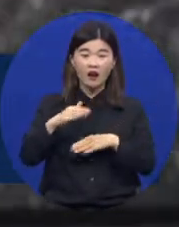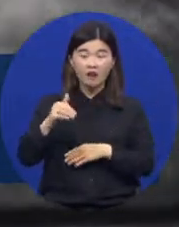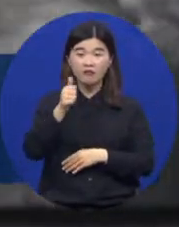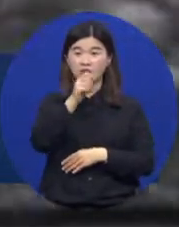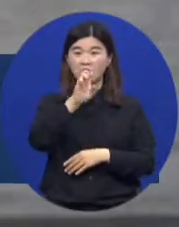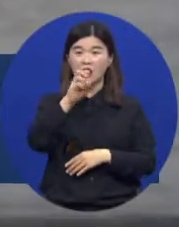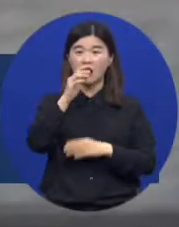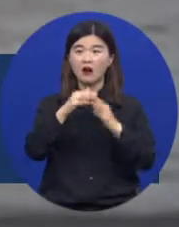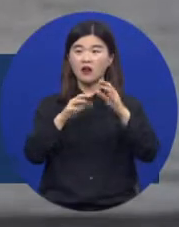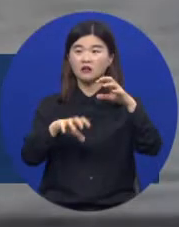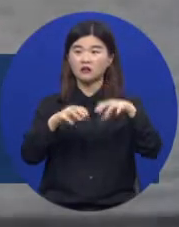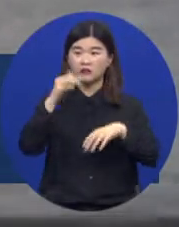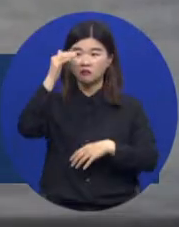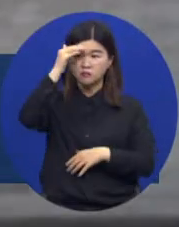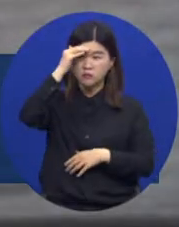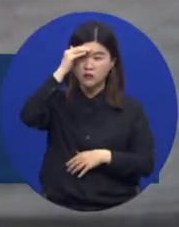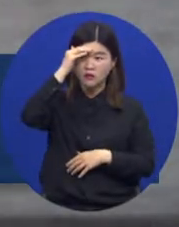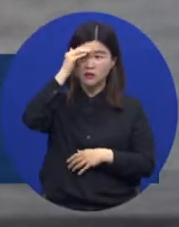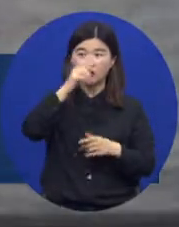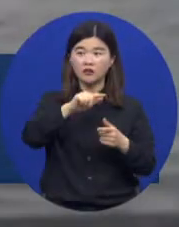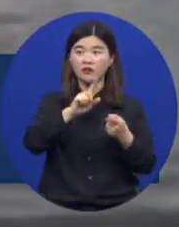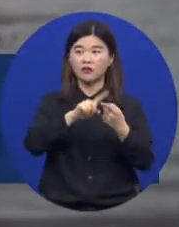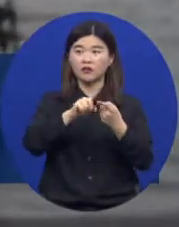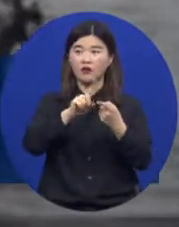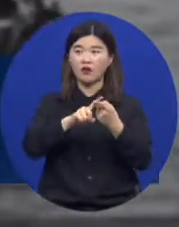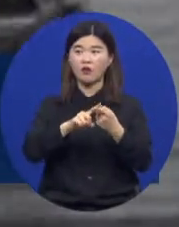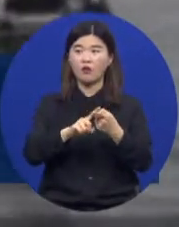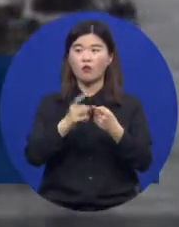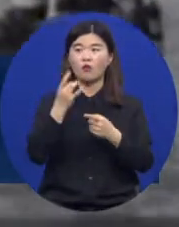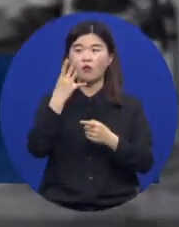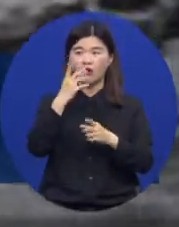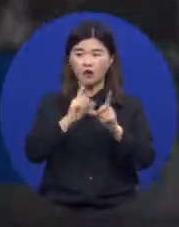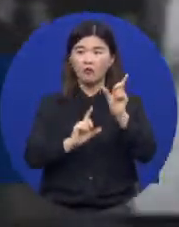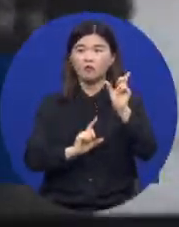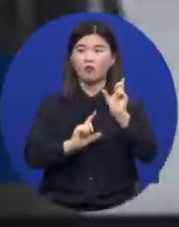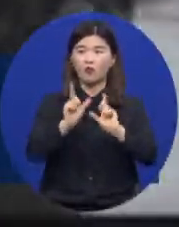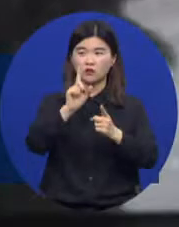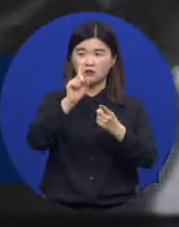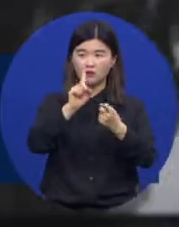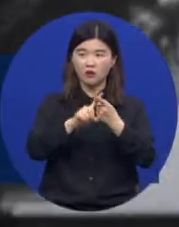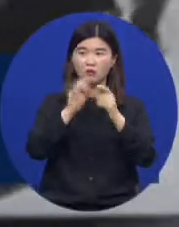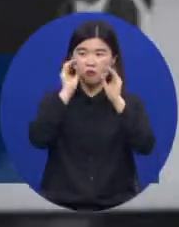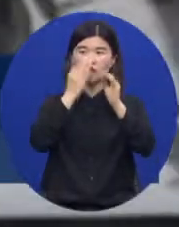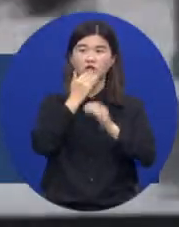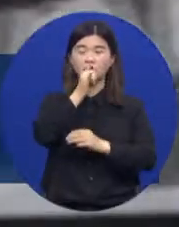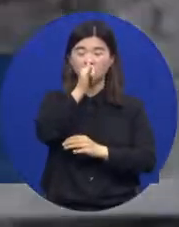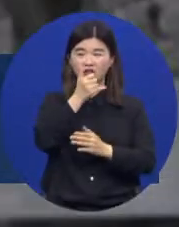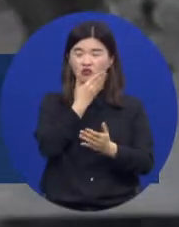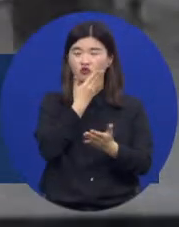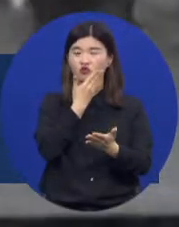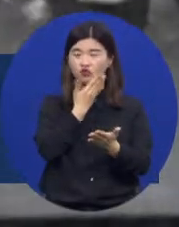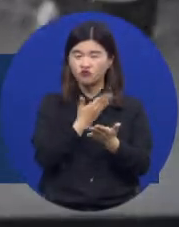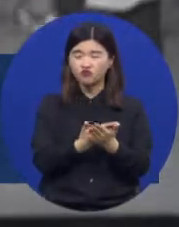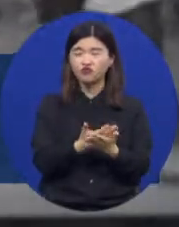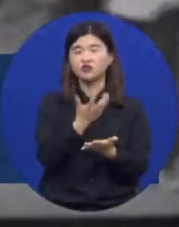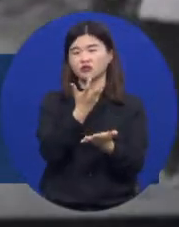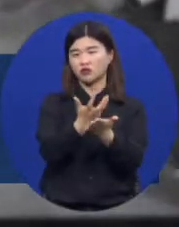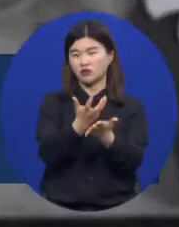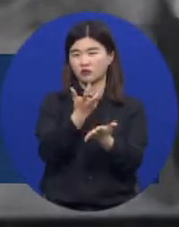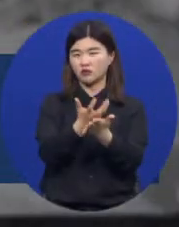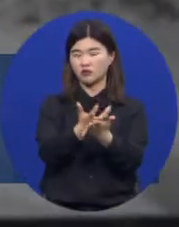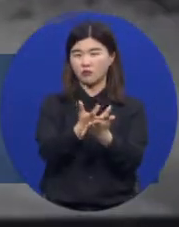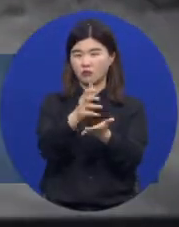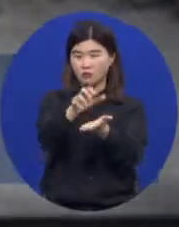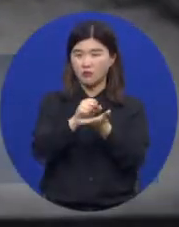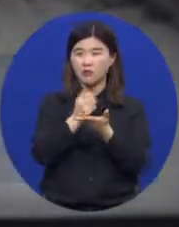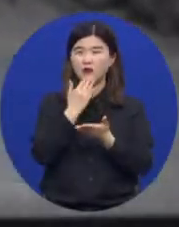이제 건축 경관 이런 것들이 그런 원형적인 것들을 볼 수 있다는 측면에서는 중요한 고증 자료로서도